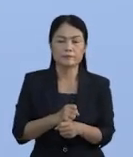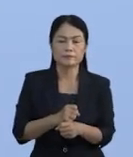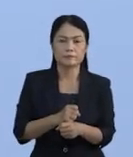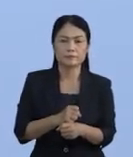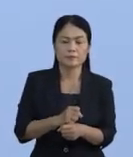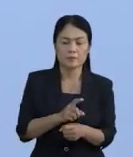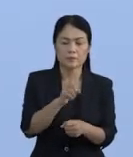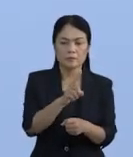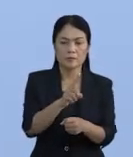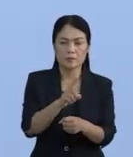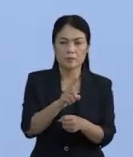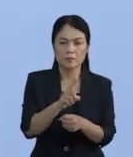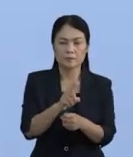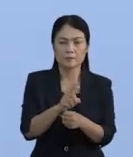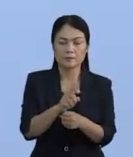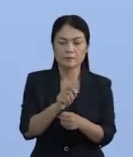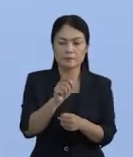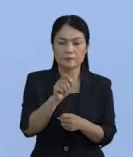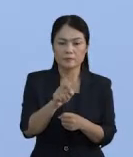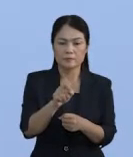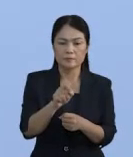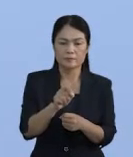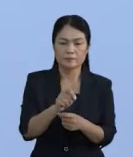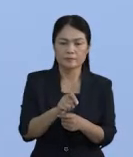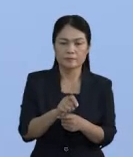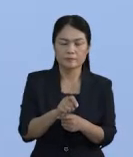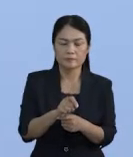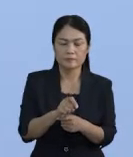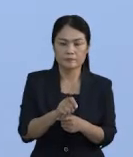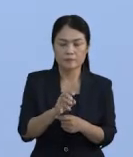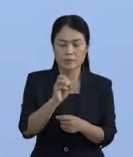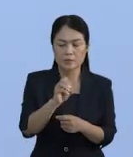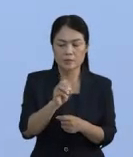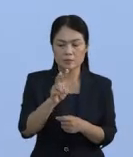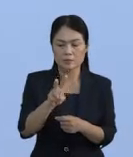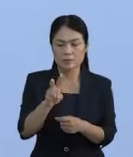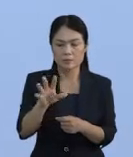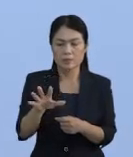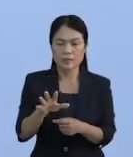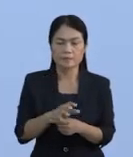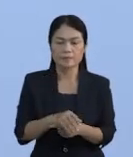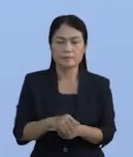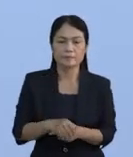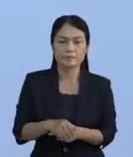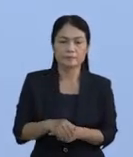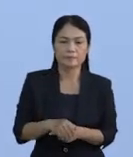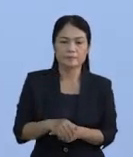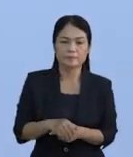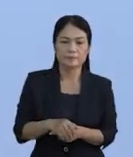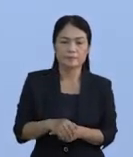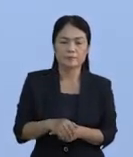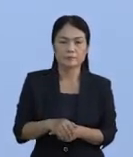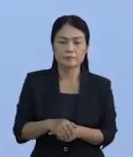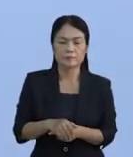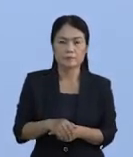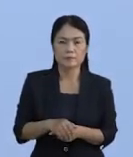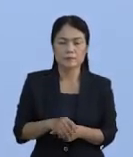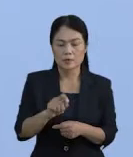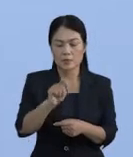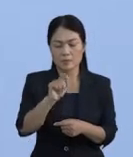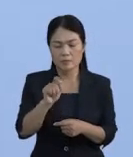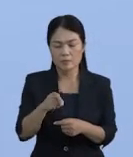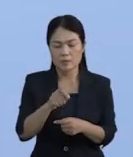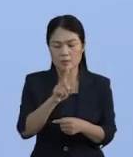và muối chơi sâu mà thấy phải pram và dương tự xây chạy kia chúng muốn tua sập phía